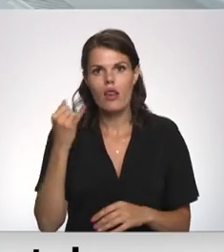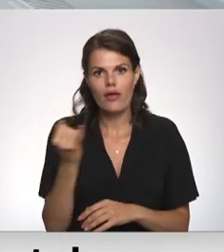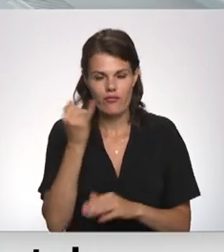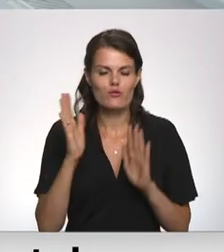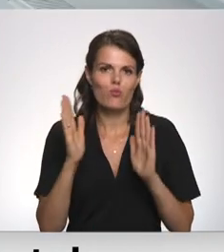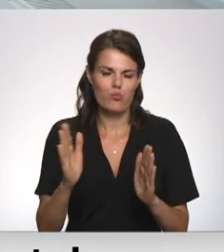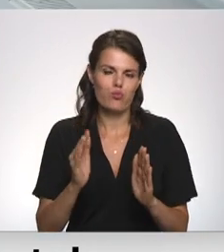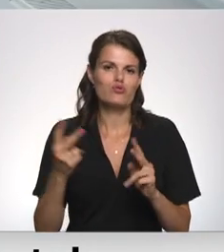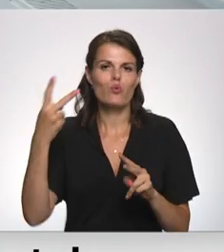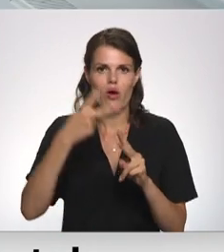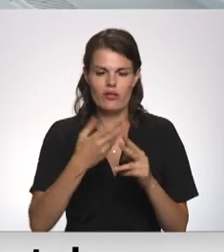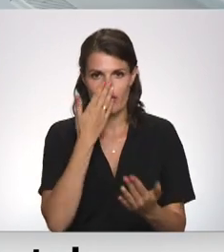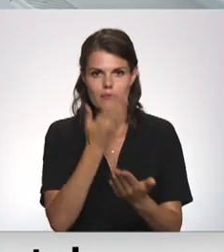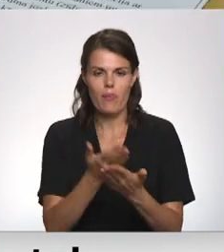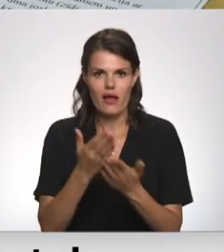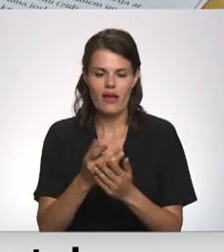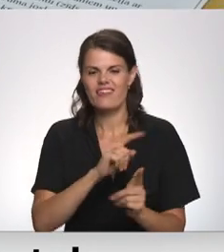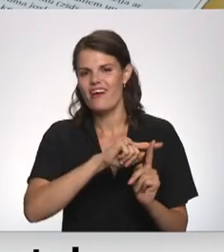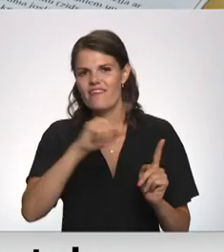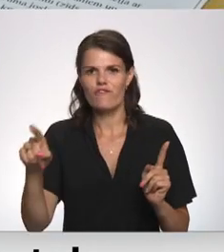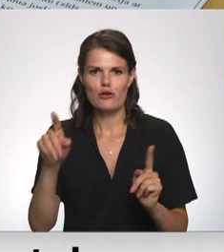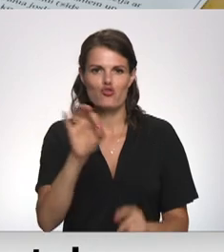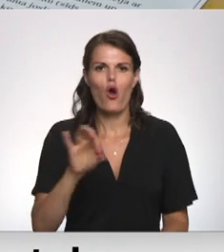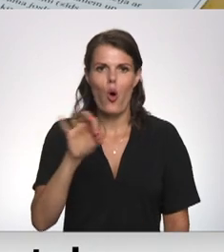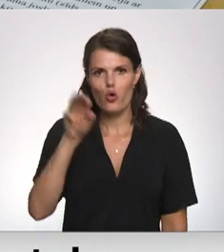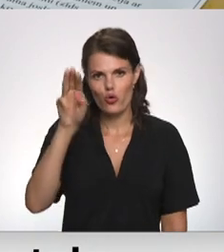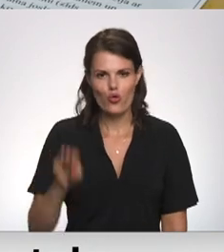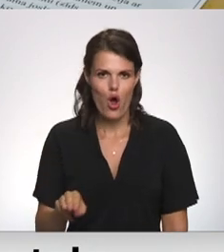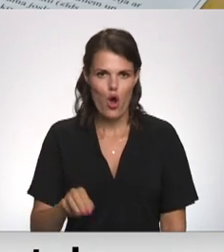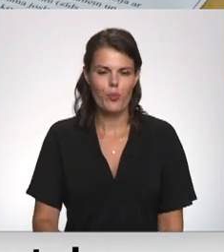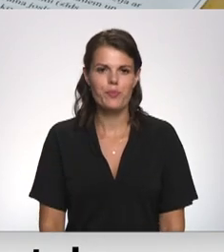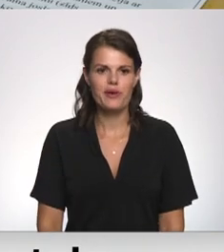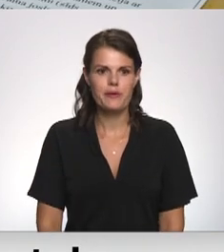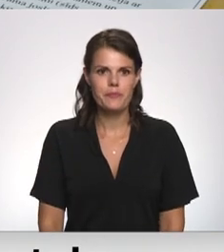eksponēta vēlreiz, visu oktobri. Ieva Benefelda, Lans Peršavits, Skrundas televīzija.